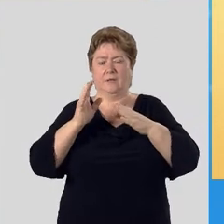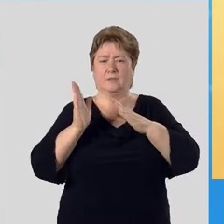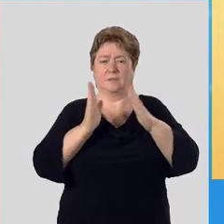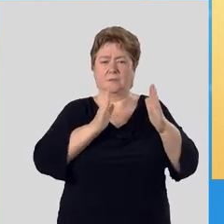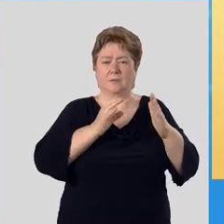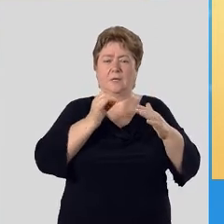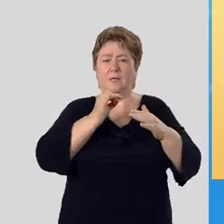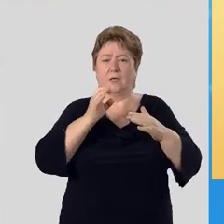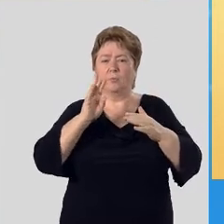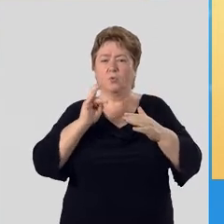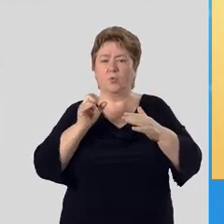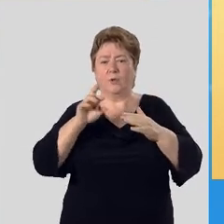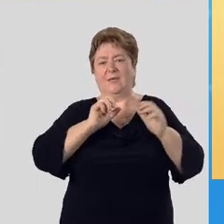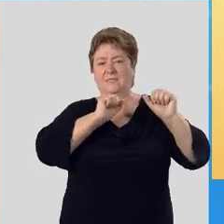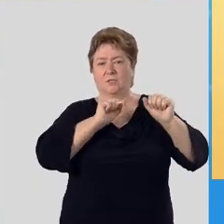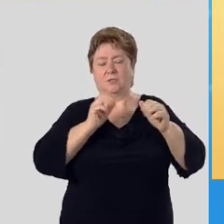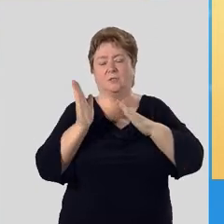и иммунная система.